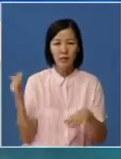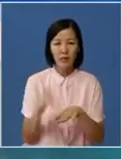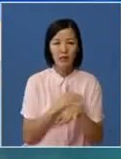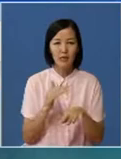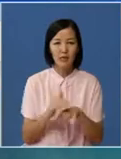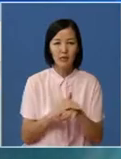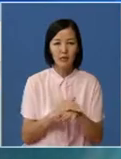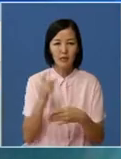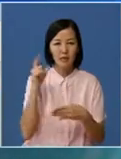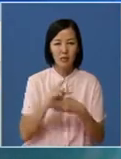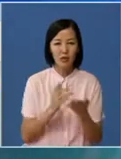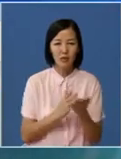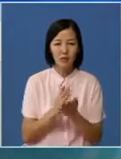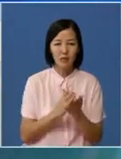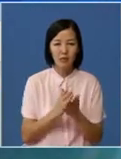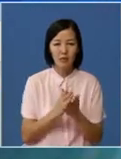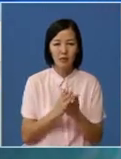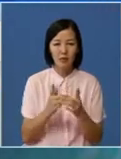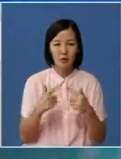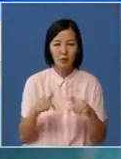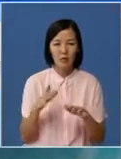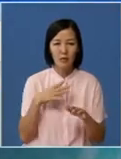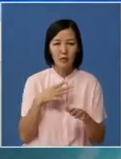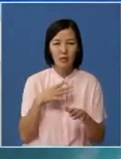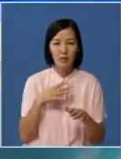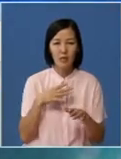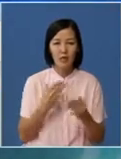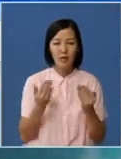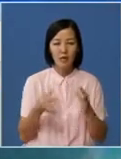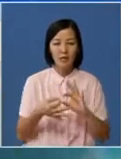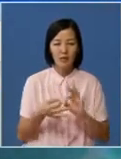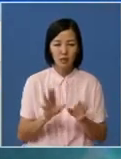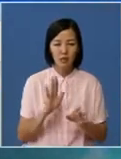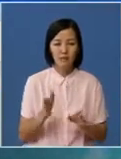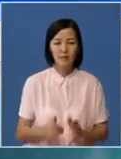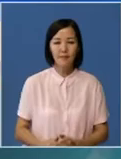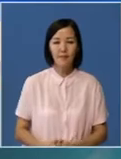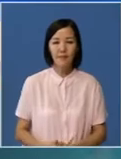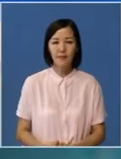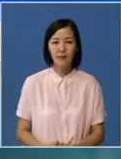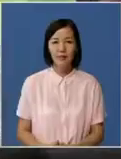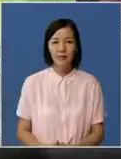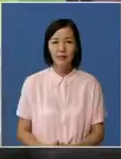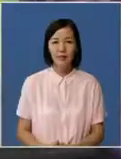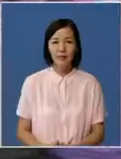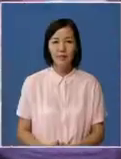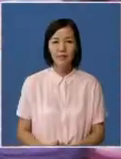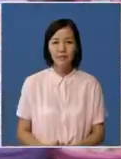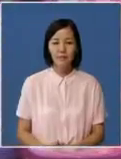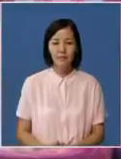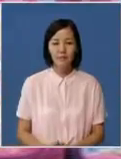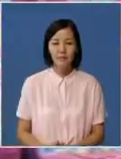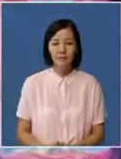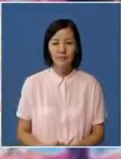мешіт жамағаты мен имамдар мұрындық болды. Көк мұнарлы ғимаратта өткізілген шара жайлы тілші бейнематериалында.